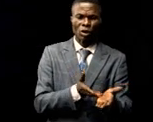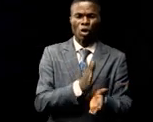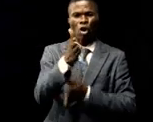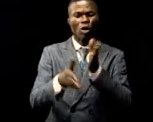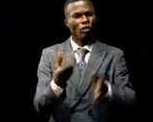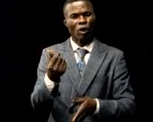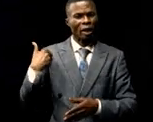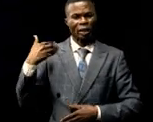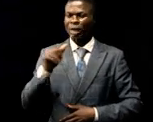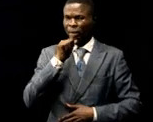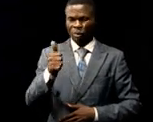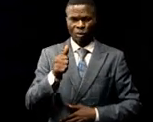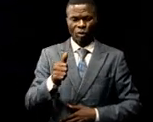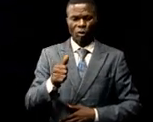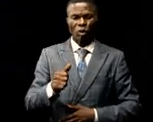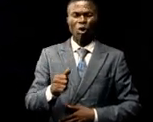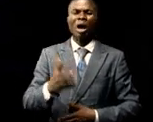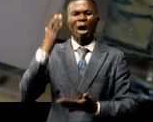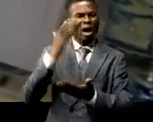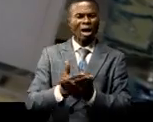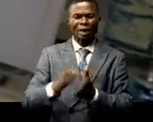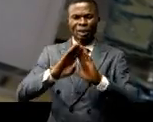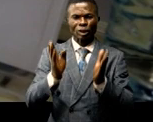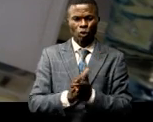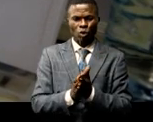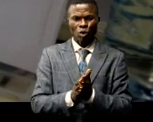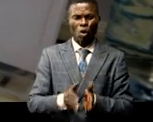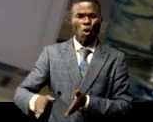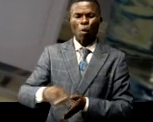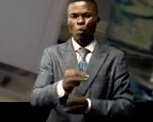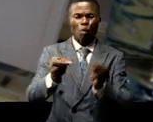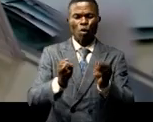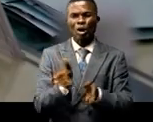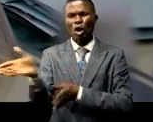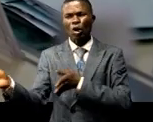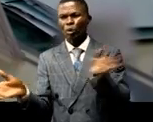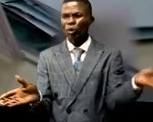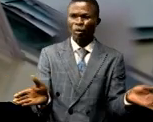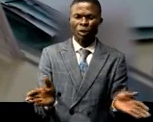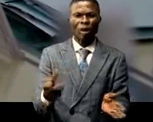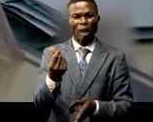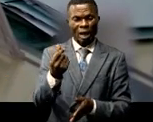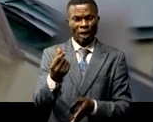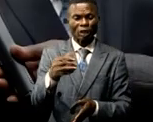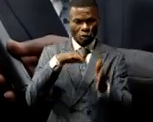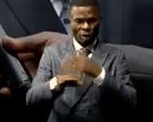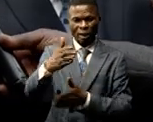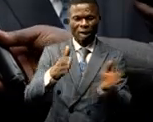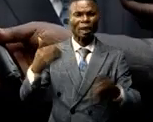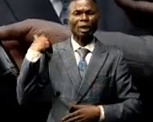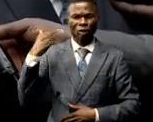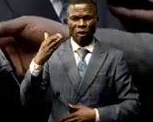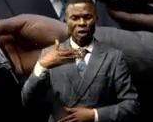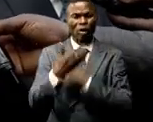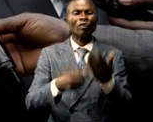ça signifie que nous devons boucher tous les trous afin que l'argent entre dans les caisses du trésor public. Ce que nous allons